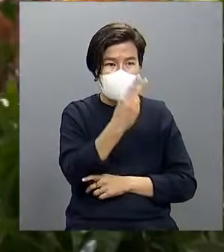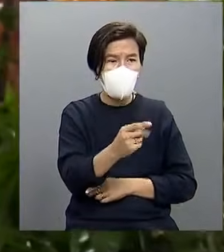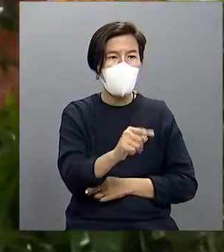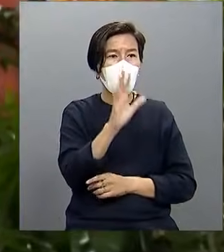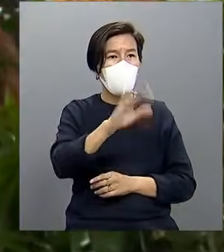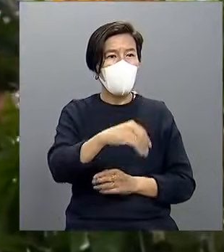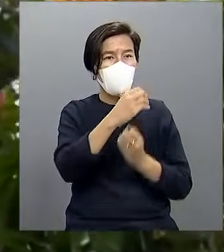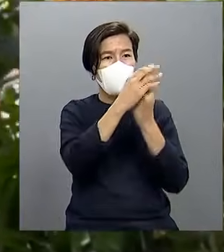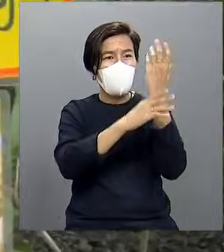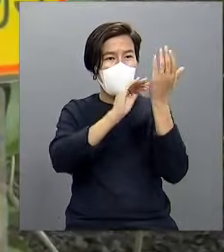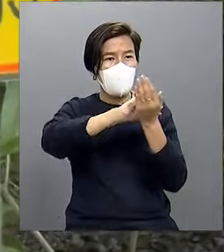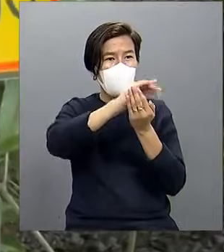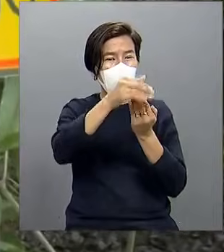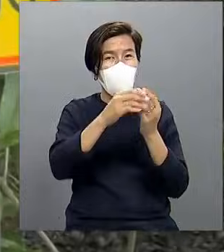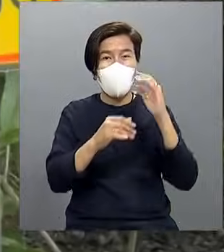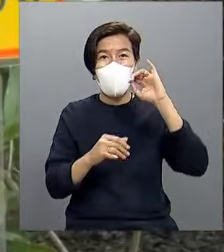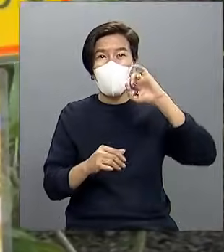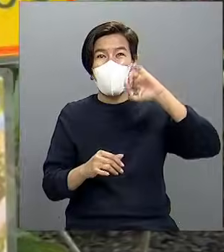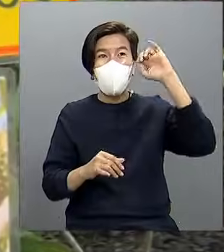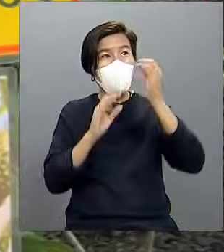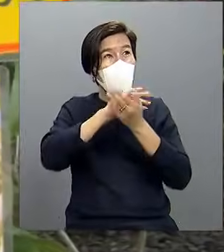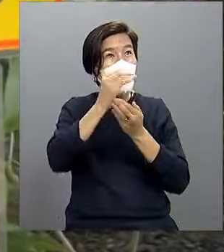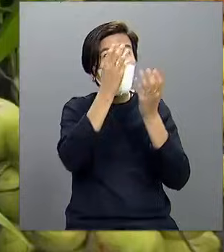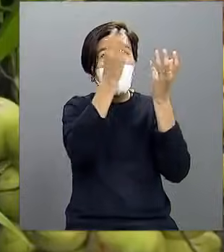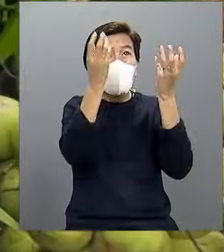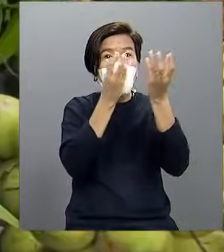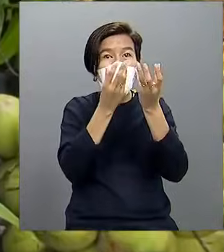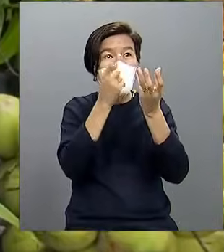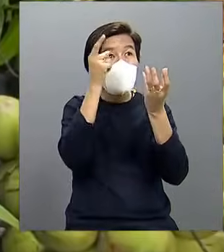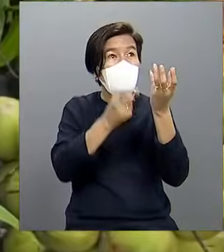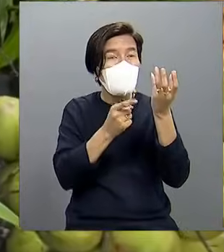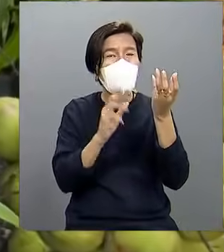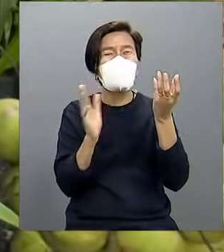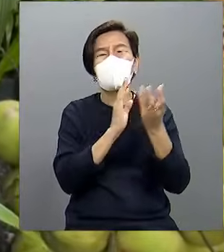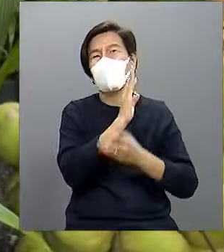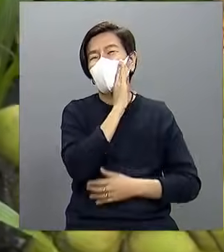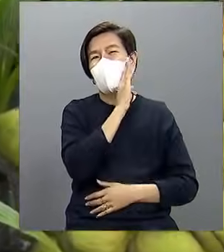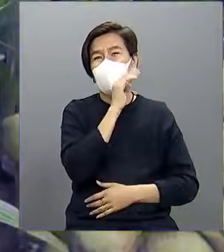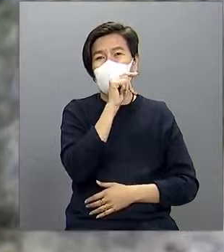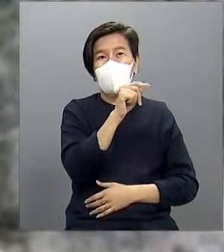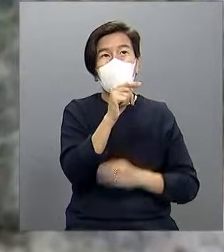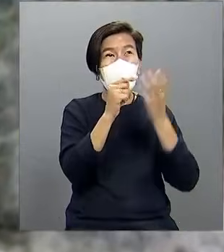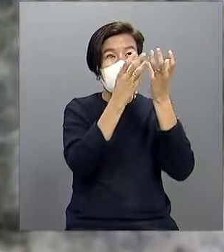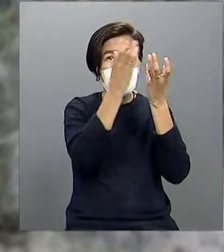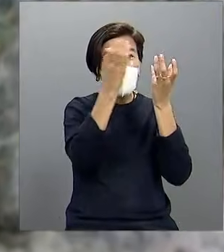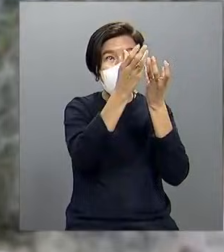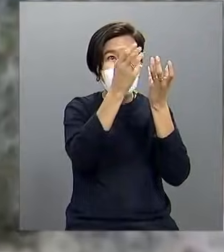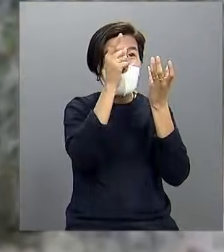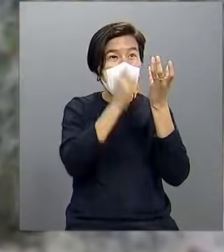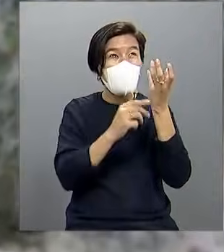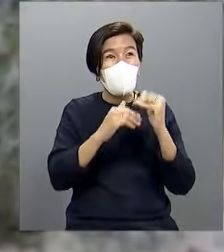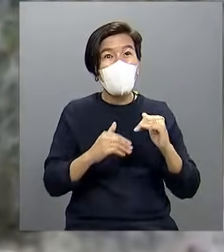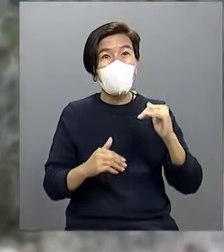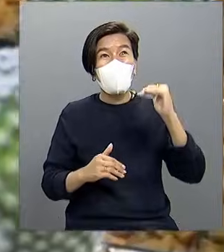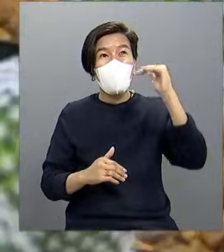ยมะม่วงเต็มต้นเลยอ่ะผมก็เข้าไปดูใกล้ๆนึกว่าลูกจริง ของปลอมเหรอ ของปลอมเขาบอกว่าติดเอาไว้ให้ดูก่อนว่าถ้าโตแล้วเดี๋ยวมันจะมาเป็นแบบนี้จะ